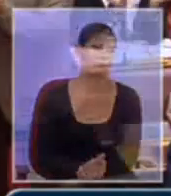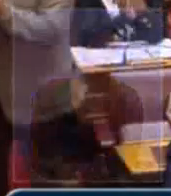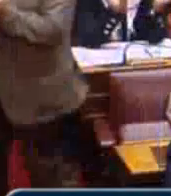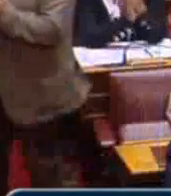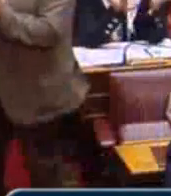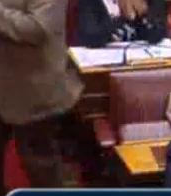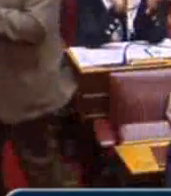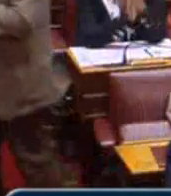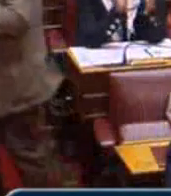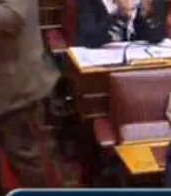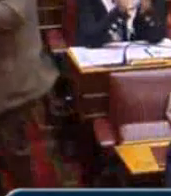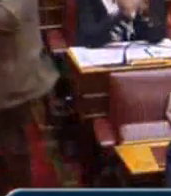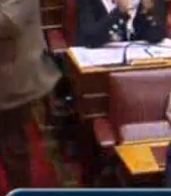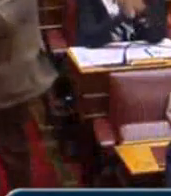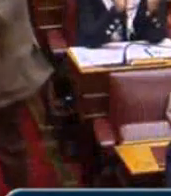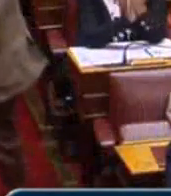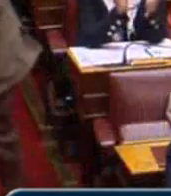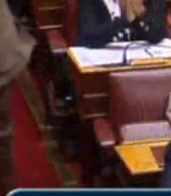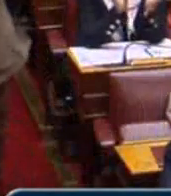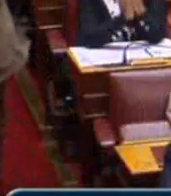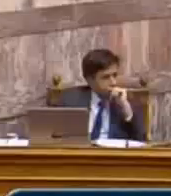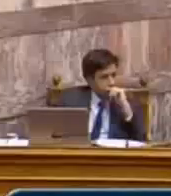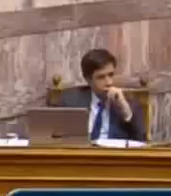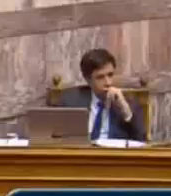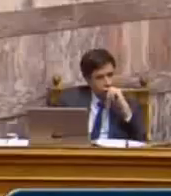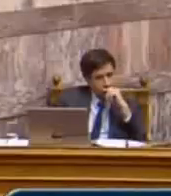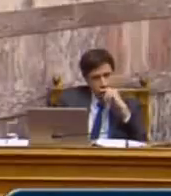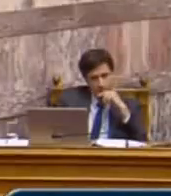Ευχαριστούμε τον κύριο Δρίτσα.